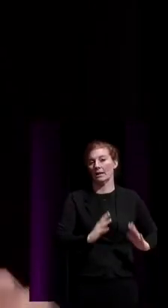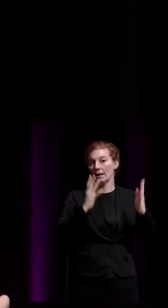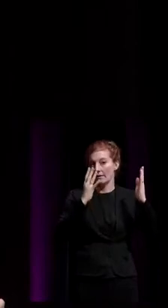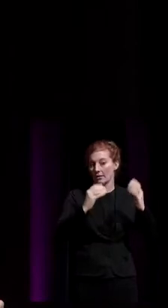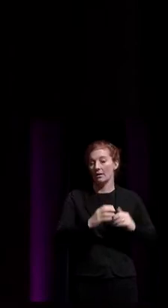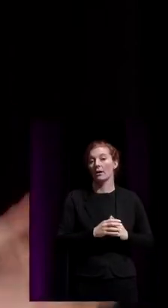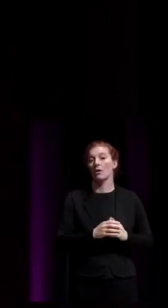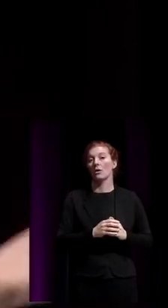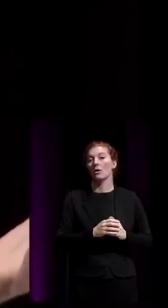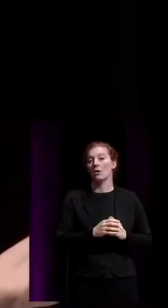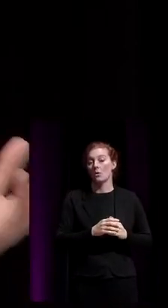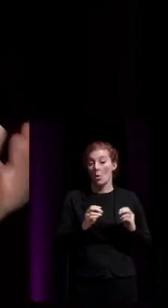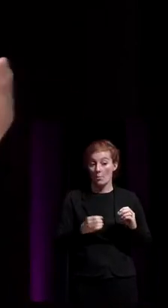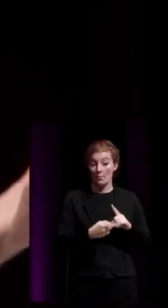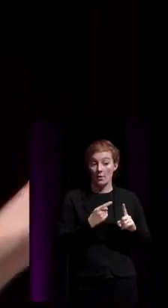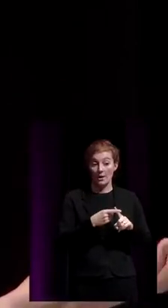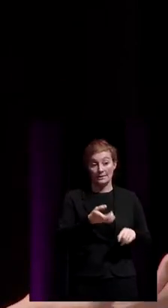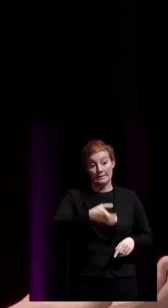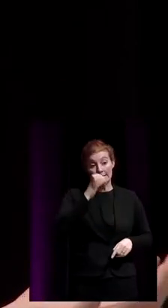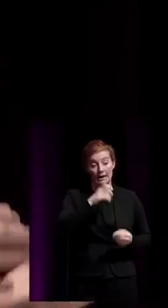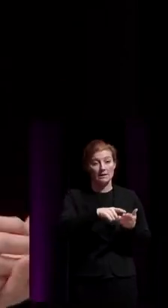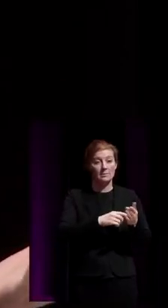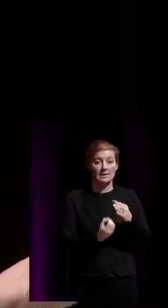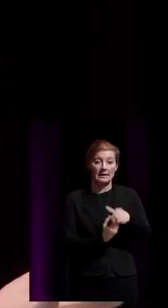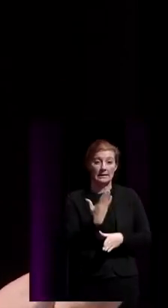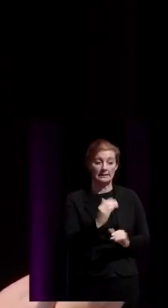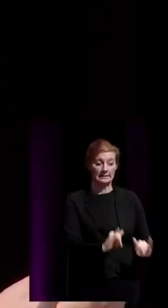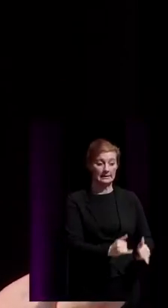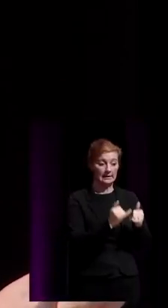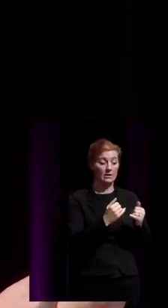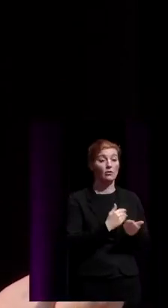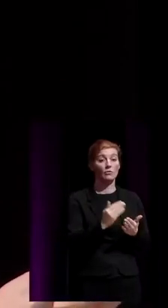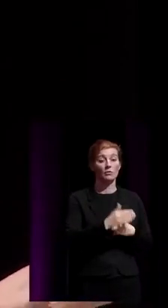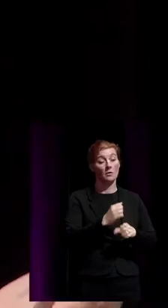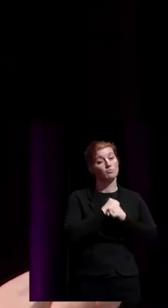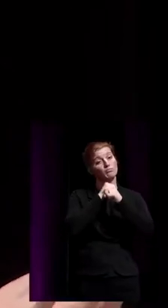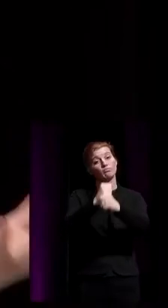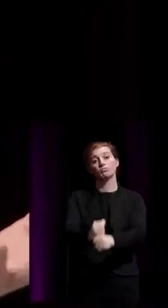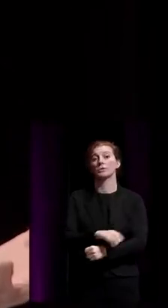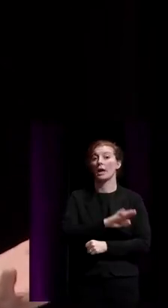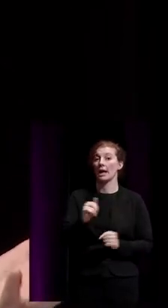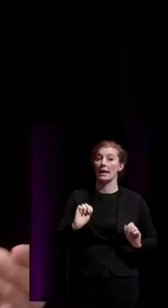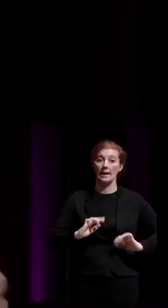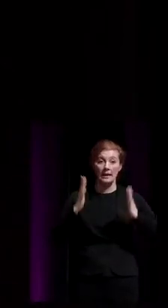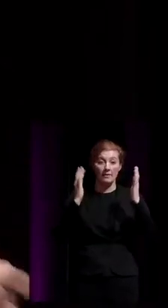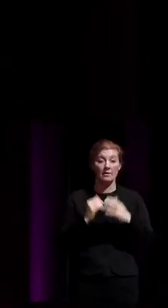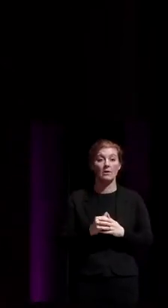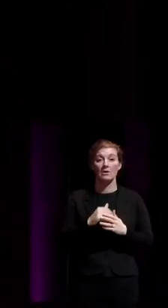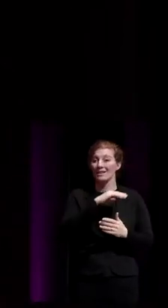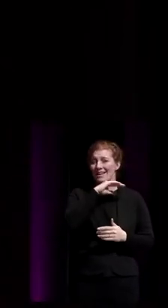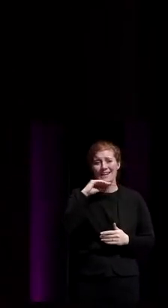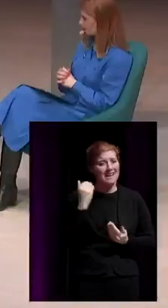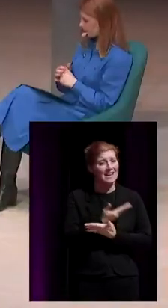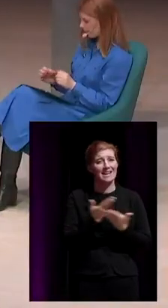de, alltså om man börjar dricka vissa läsksorter så gör man det livet ut. Och där räcker inte det som görs nu